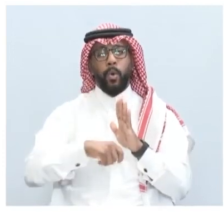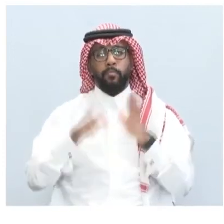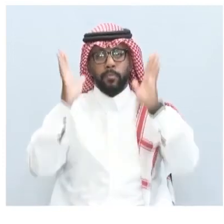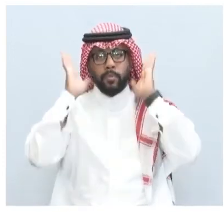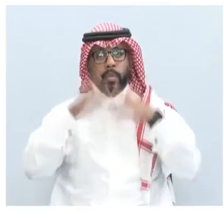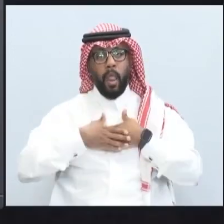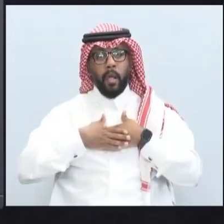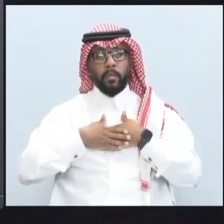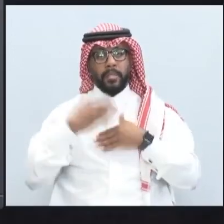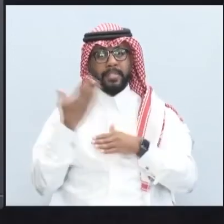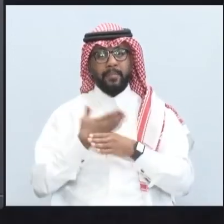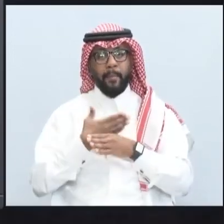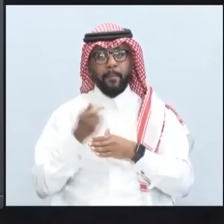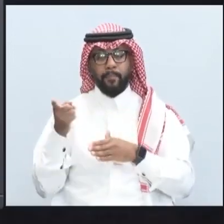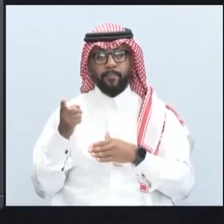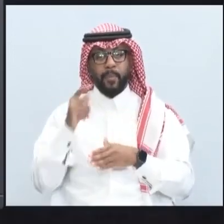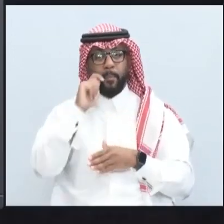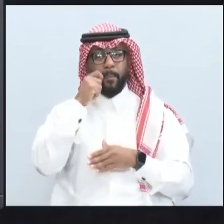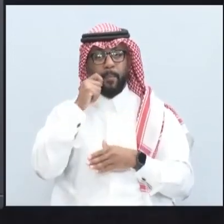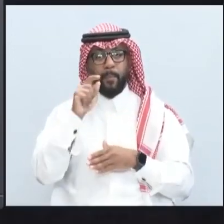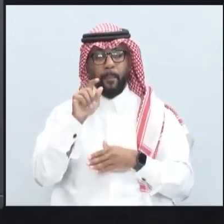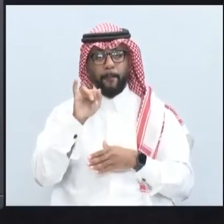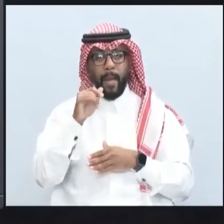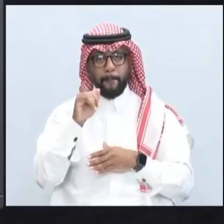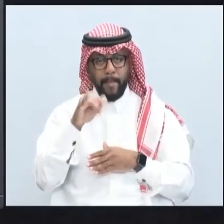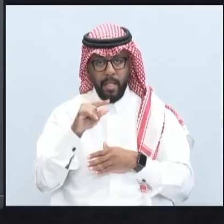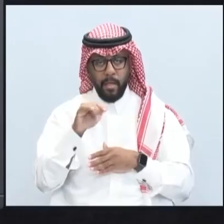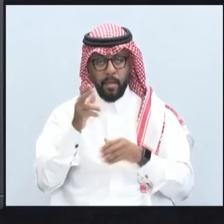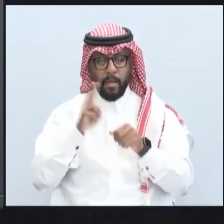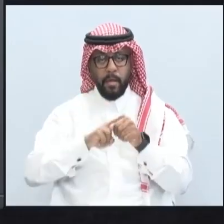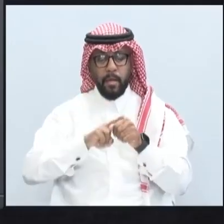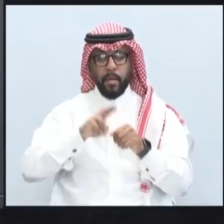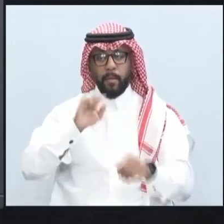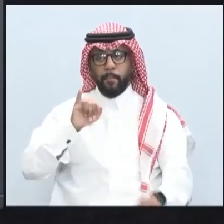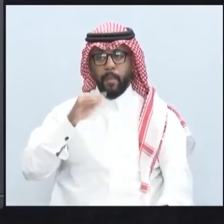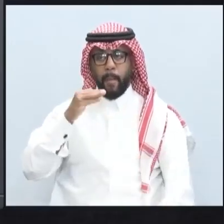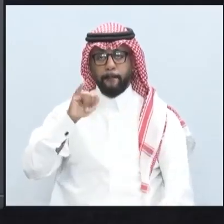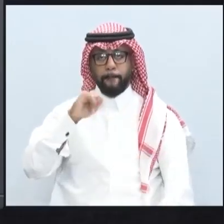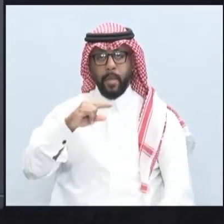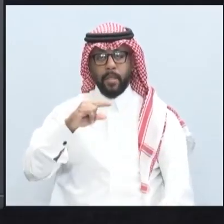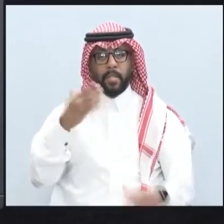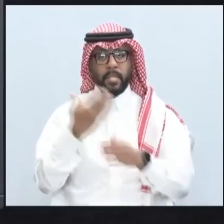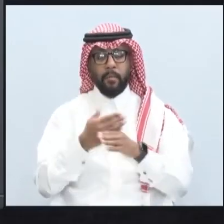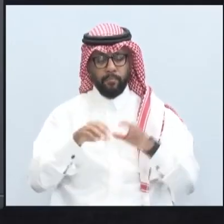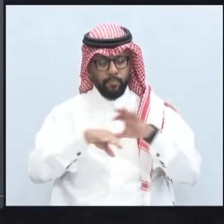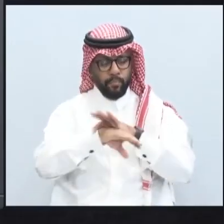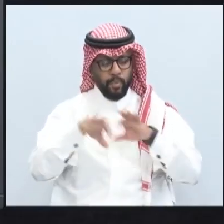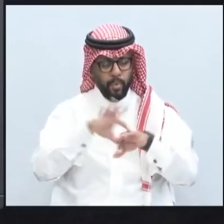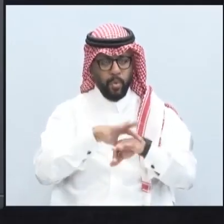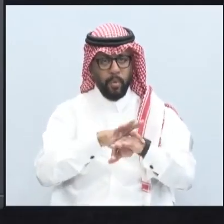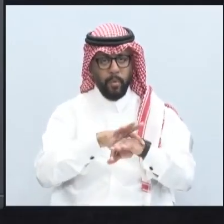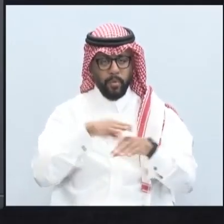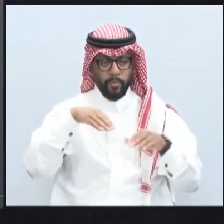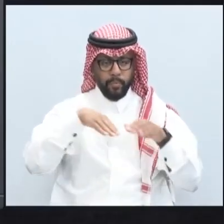هيا ابنائي الان محمد قام بلبس الجوربين وهو على غير طهاره ثم